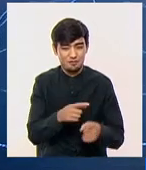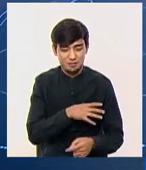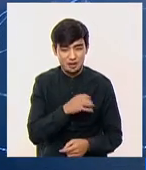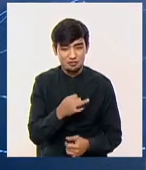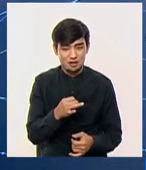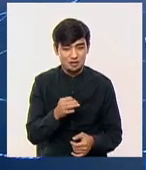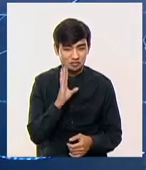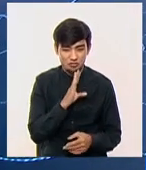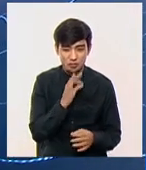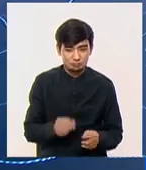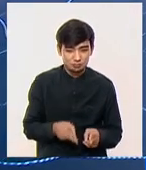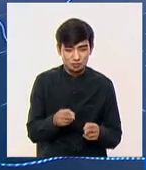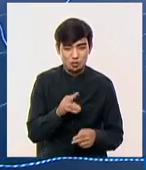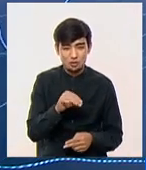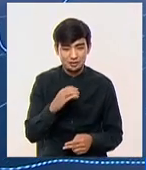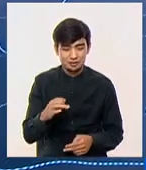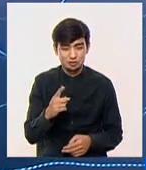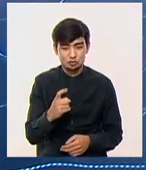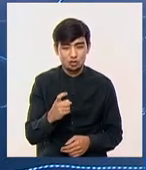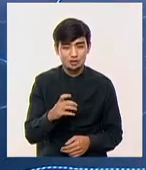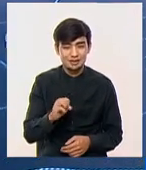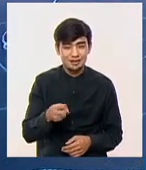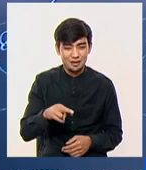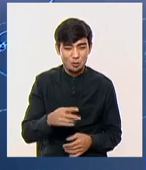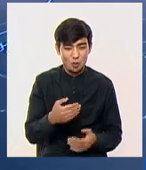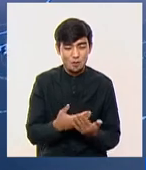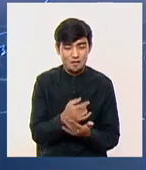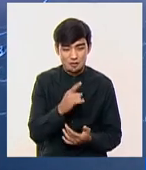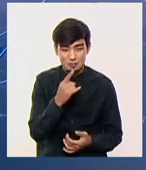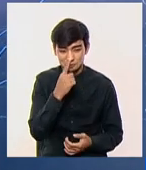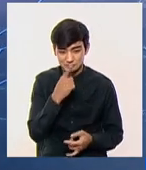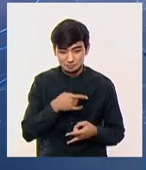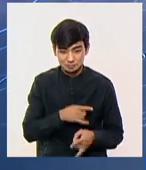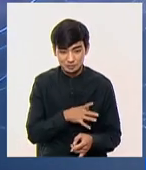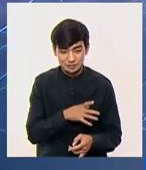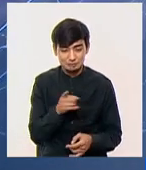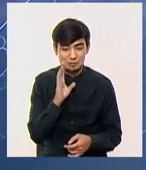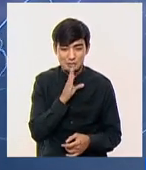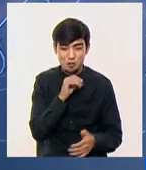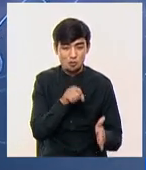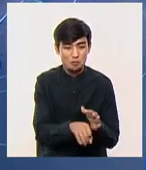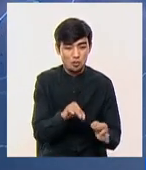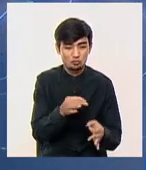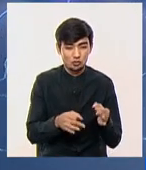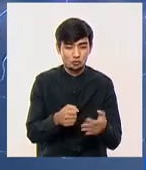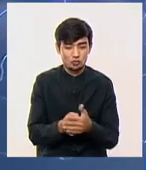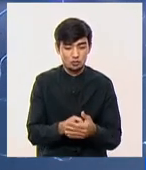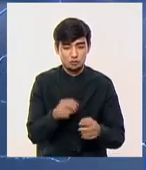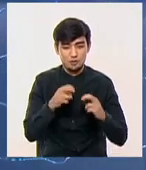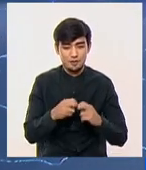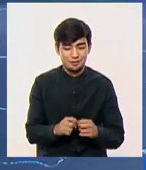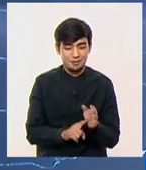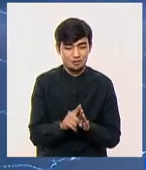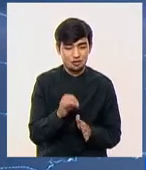келіншектің үстінен қылмыстық кодексінің 100-ші бабы, яғни жаңа туған баланы анасының өлтіру бойынша сотқа дейінгі тергеу басталды. Ал